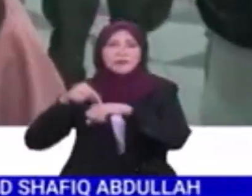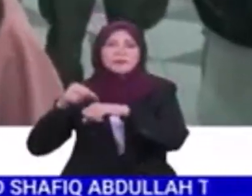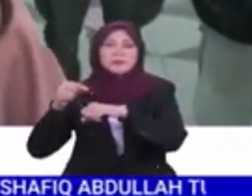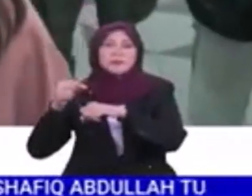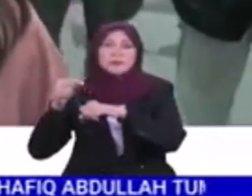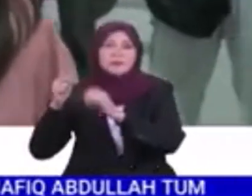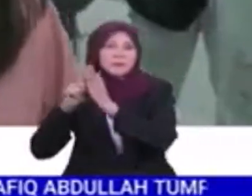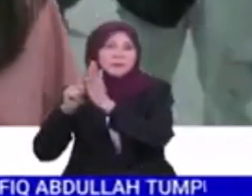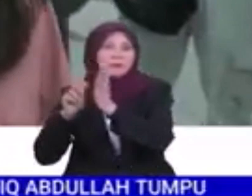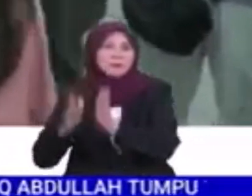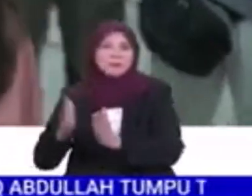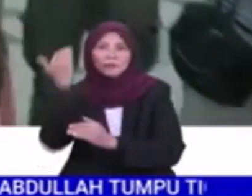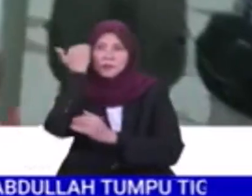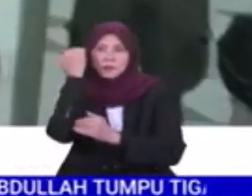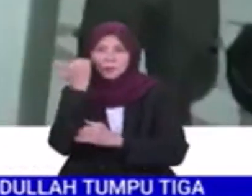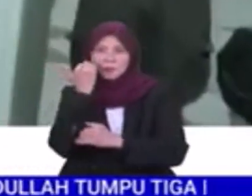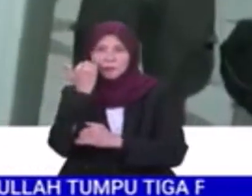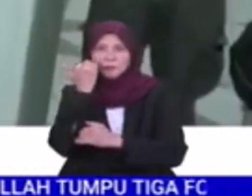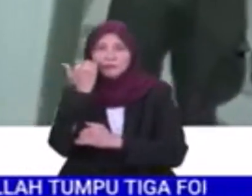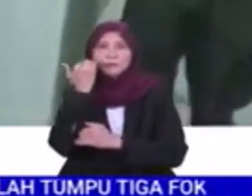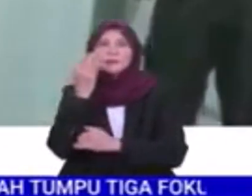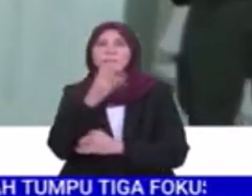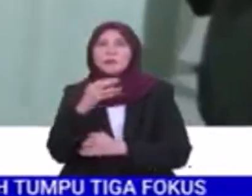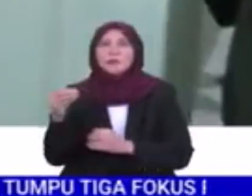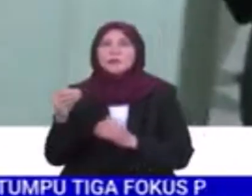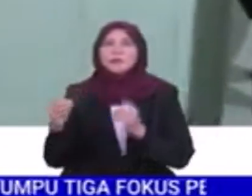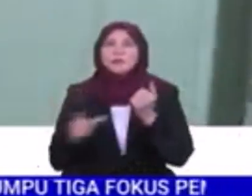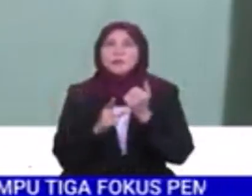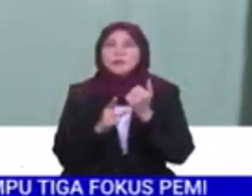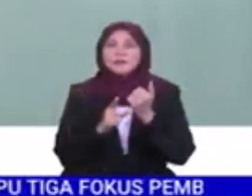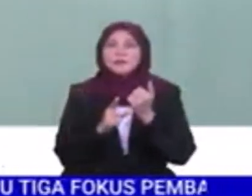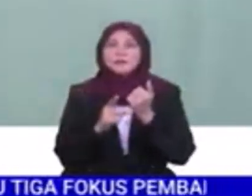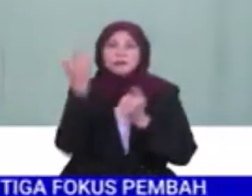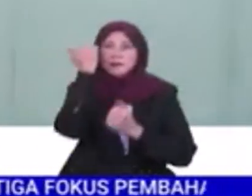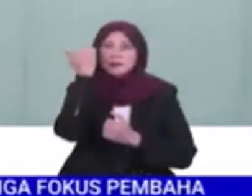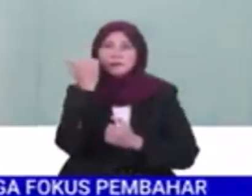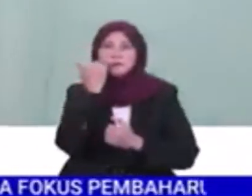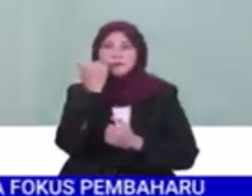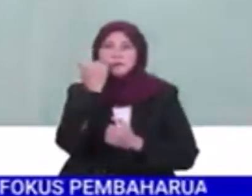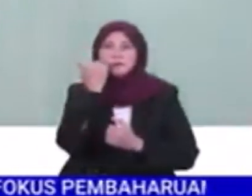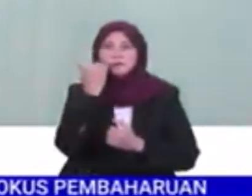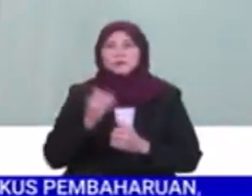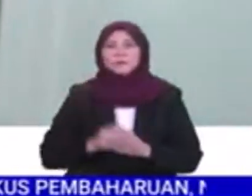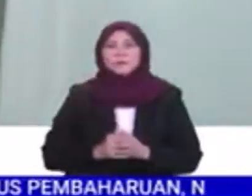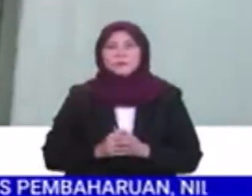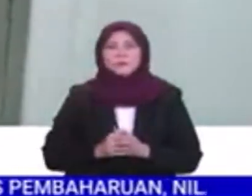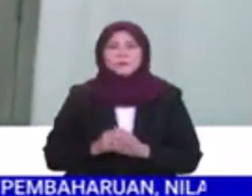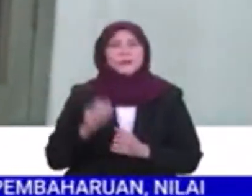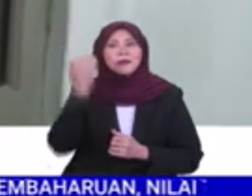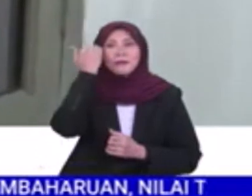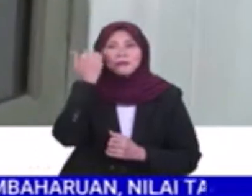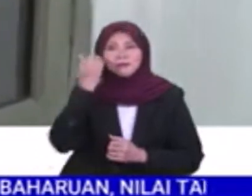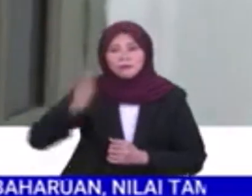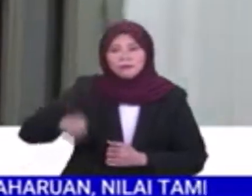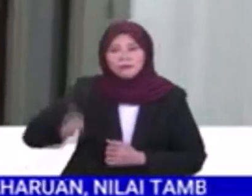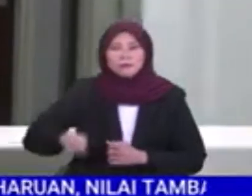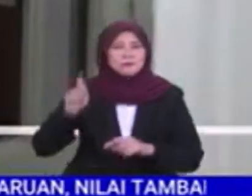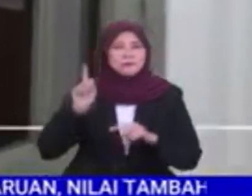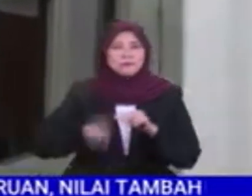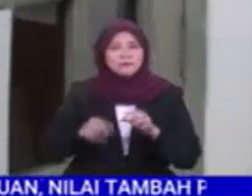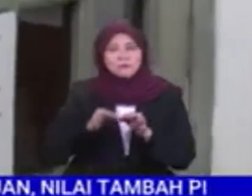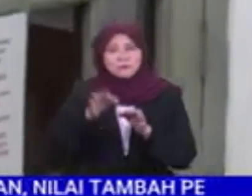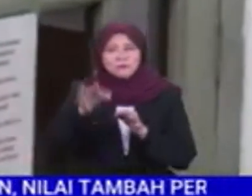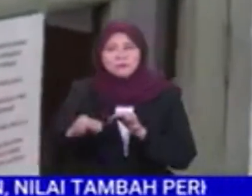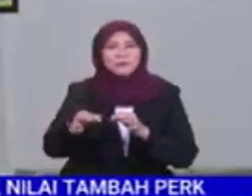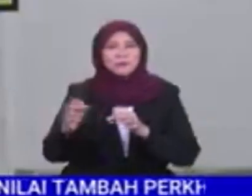Tengku Amir sakit engkau Abdurrahman dan timbalan pendakwa Raya Muhammad Rafiq Muhammad Ghazali Hakim turut tidak membenarkan penangguhan